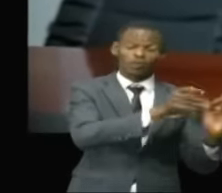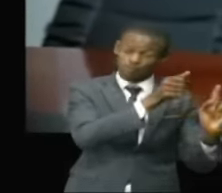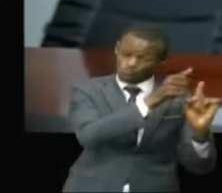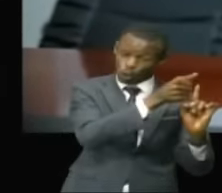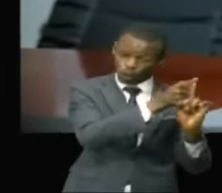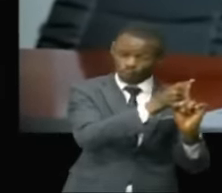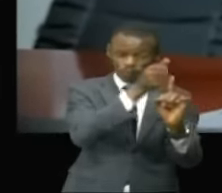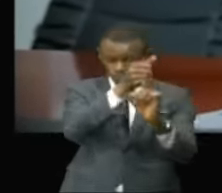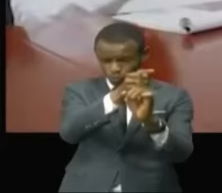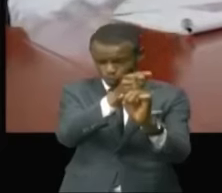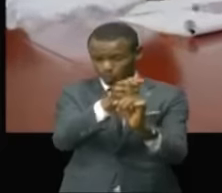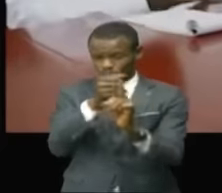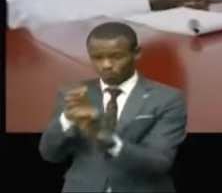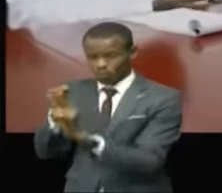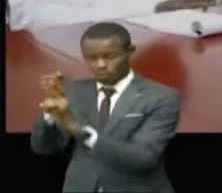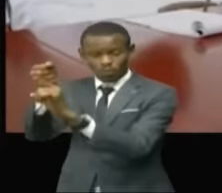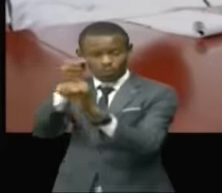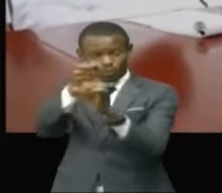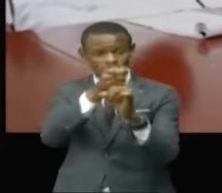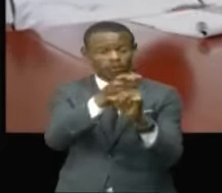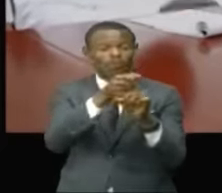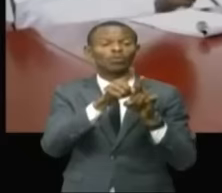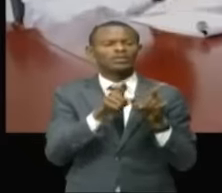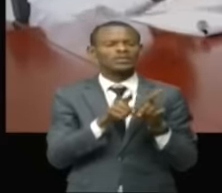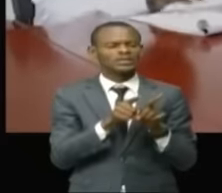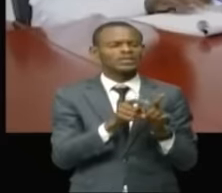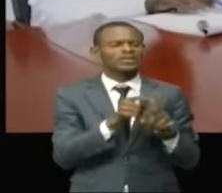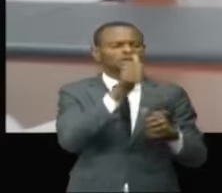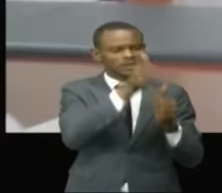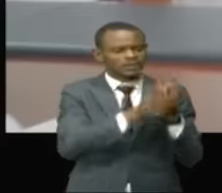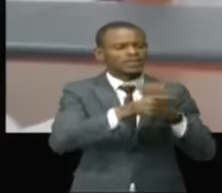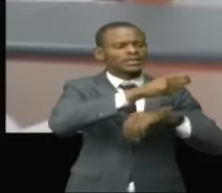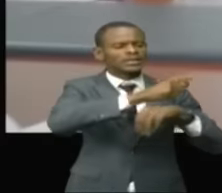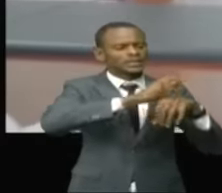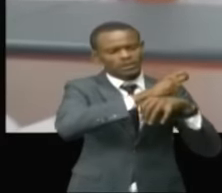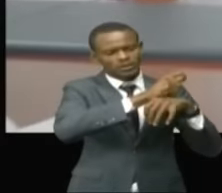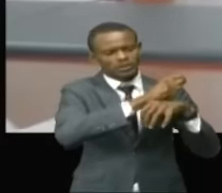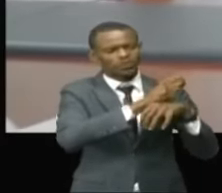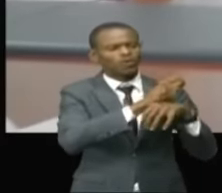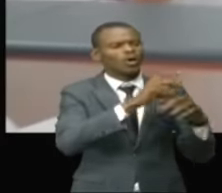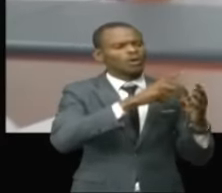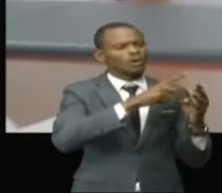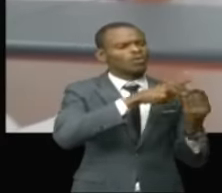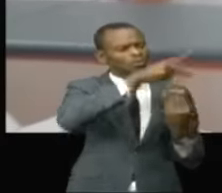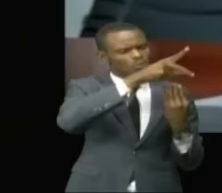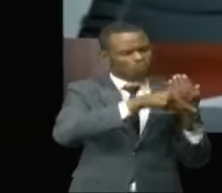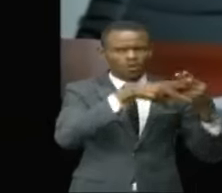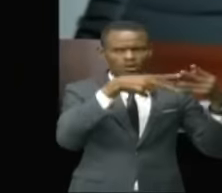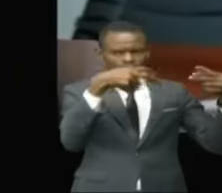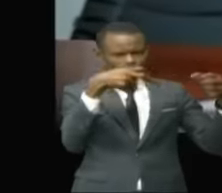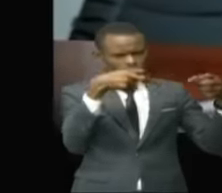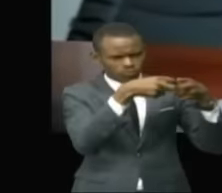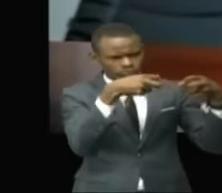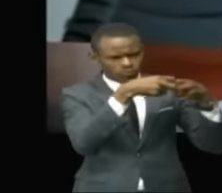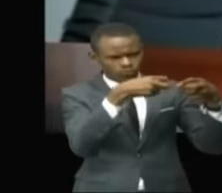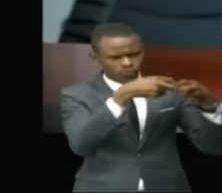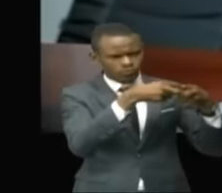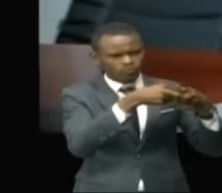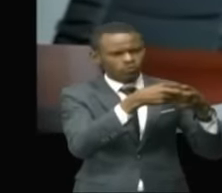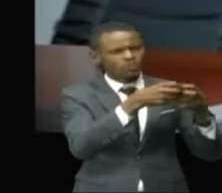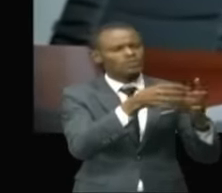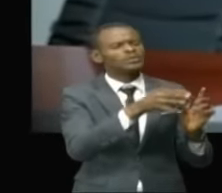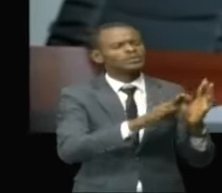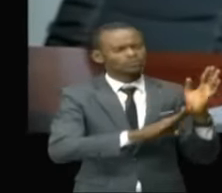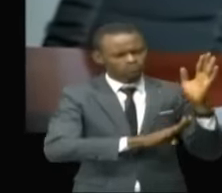pour une électrification rurale susceptible de contribuer au développement à la base, suivant la vision du ministre d'État, ministre